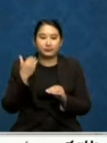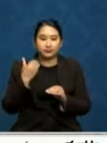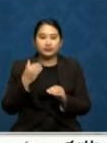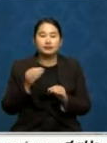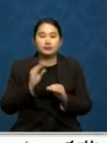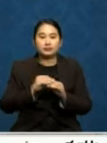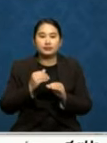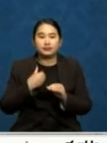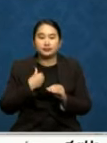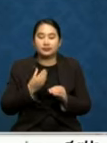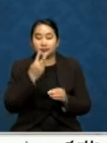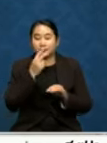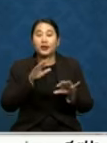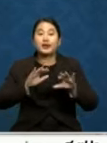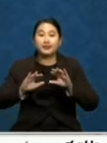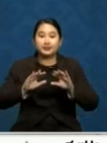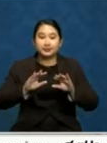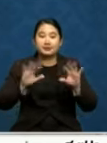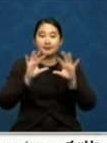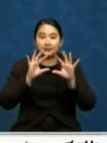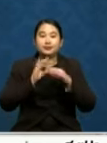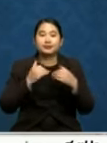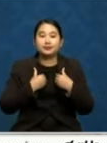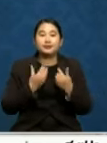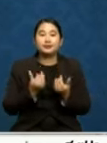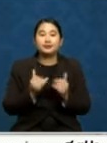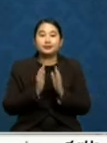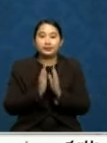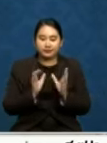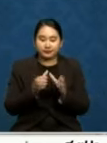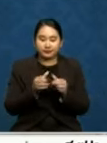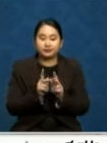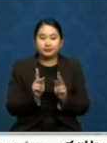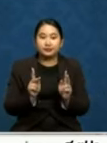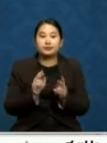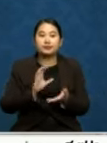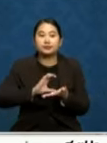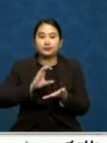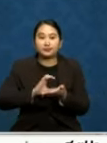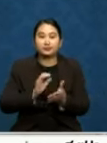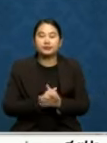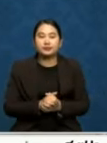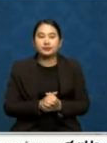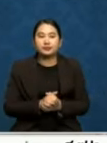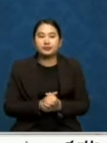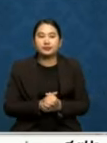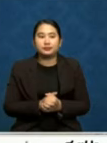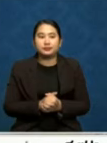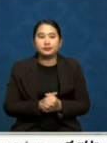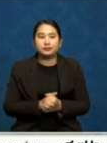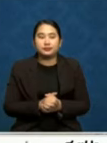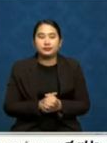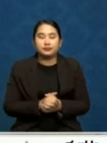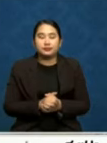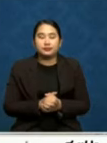ยนะครับก็กลับมาใกล้เคียงเดิมก็ต้องขอขอบคุณคณะกรรมการกองทุนในวันนี้ในโอกาสนี้นะครับจากผมที่ผม